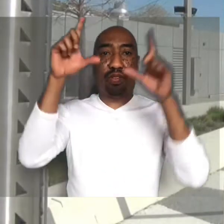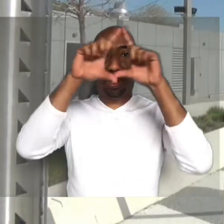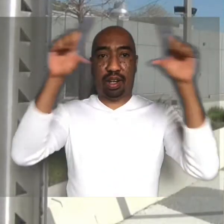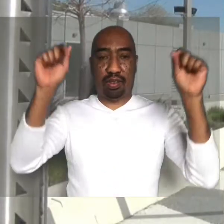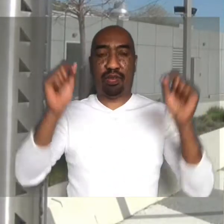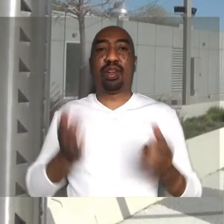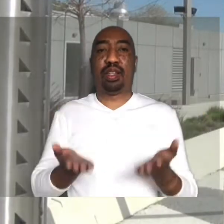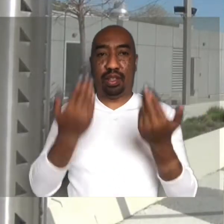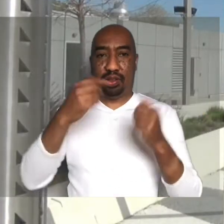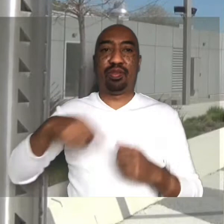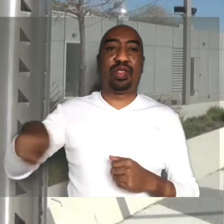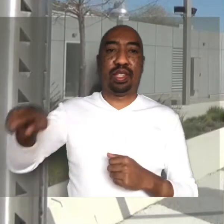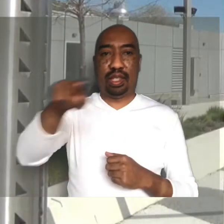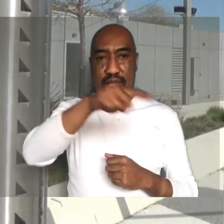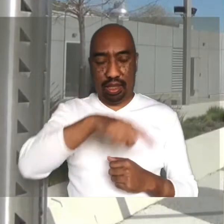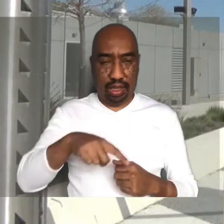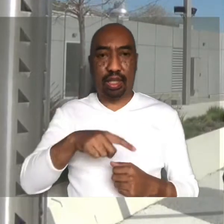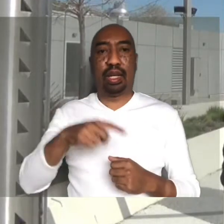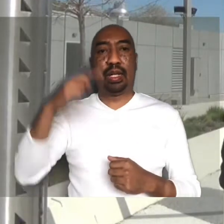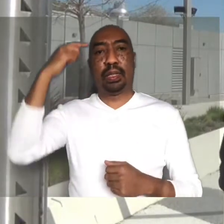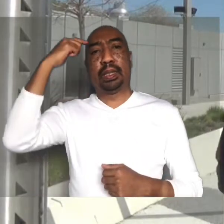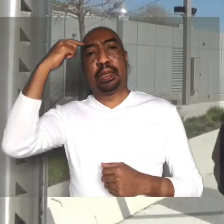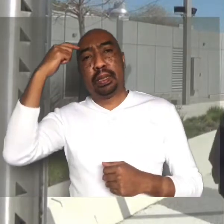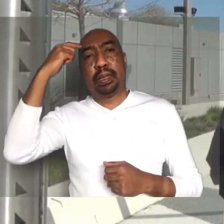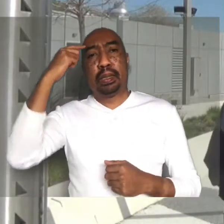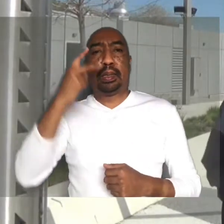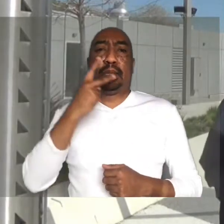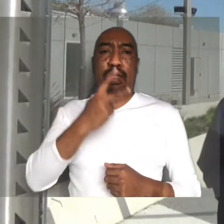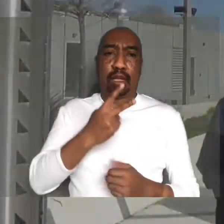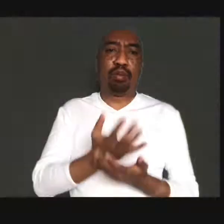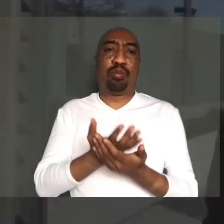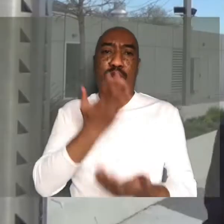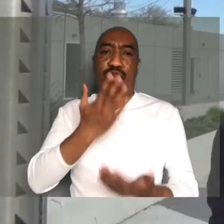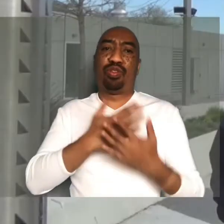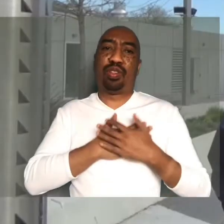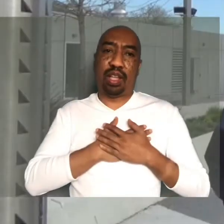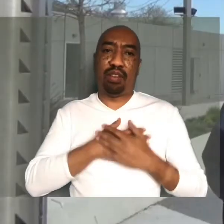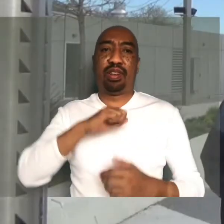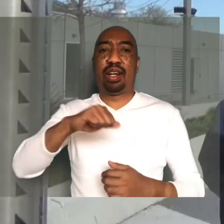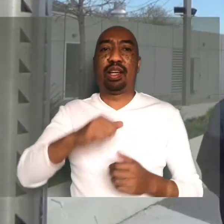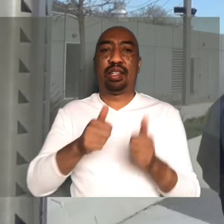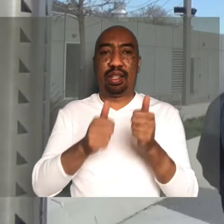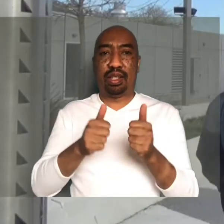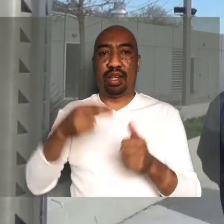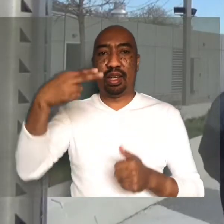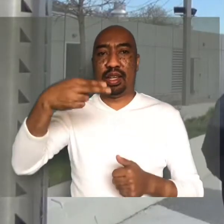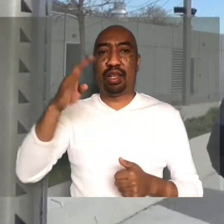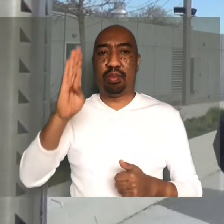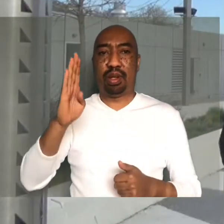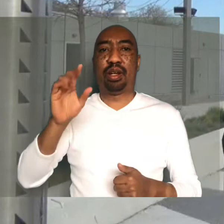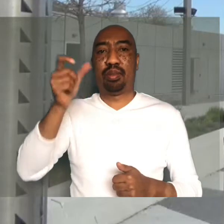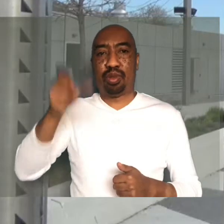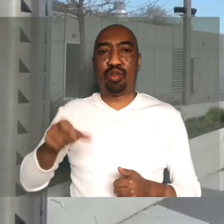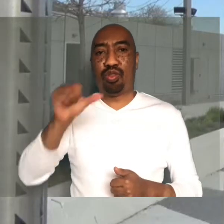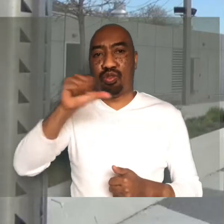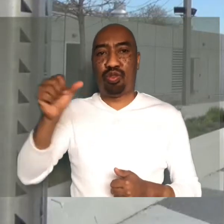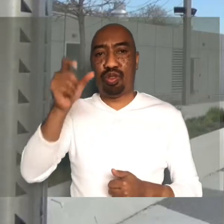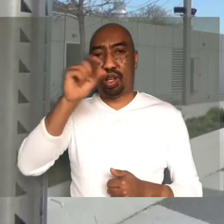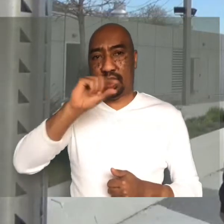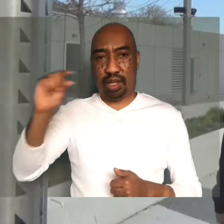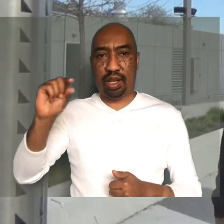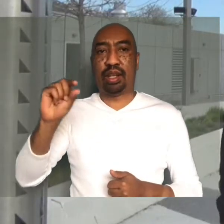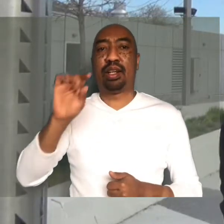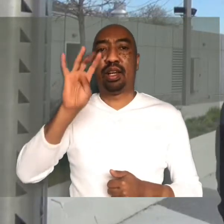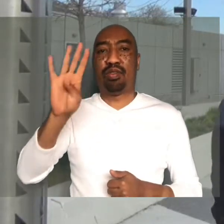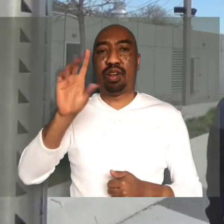ifampandinika hampandroso ny fitiavana sy ny asa tsara. Hebreo toko fa folo andiny faefatra amby roapolo